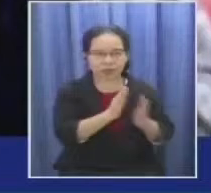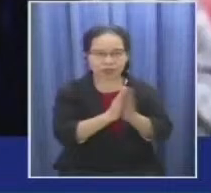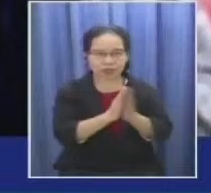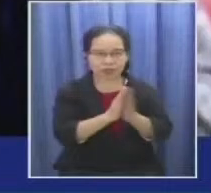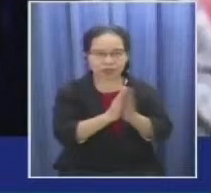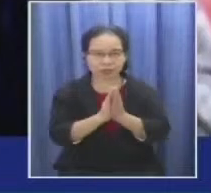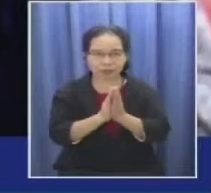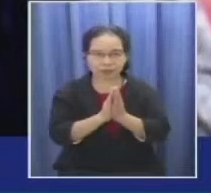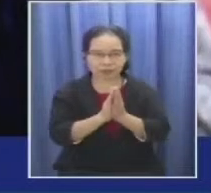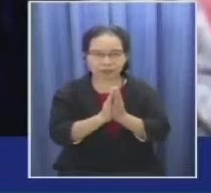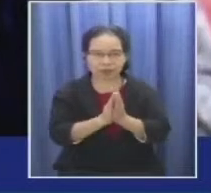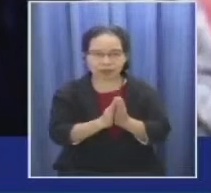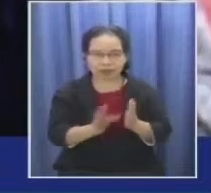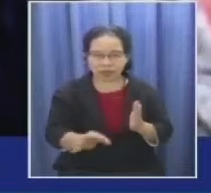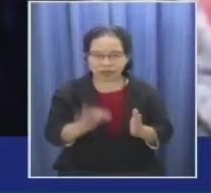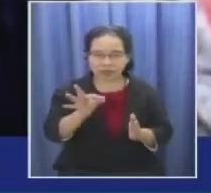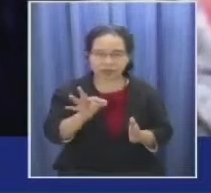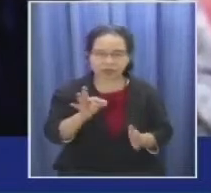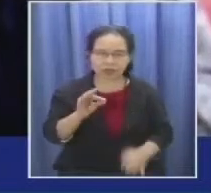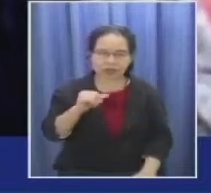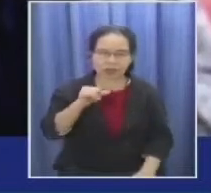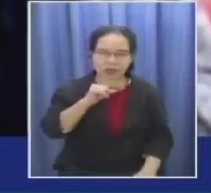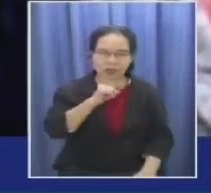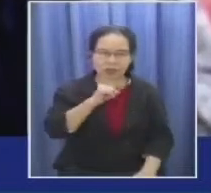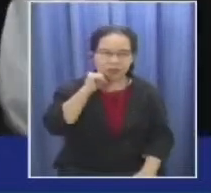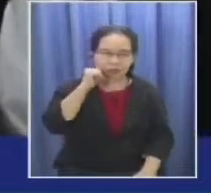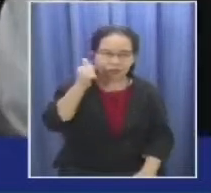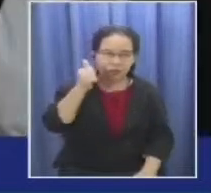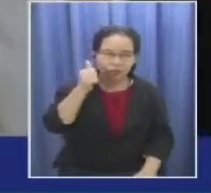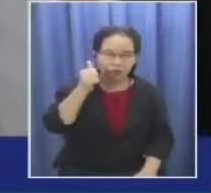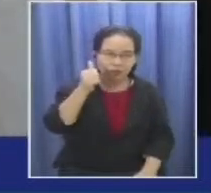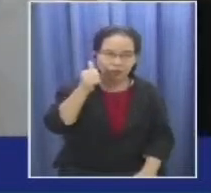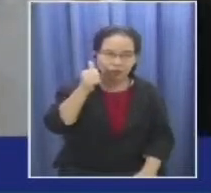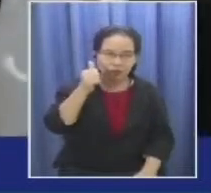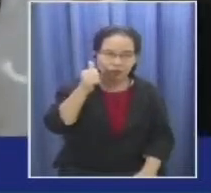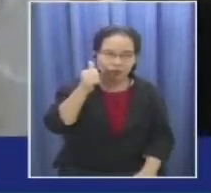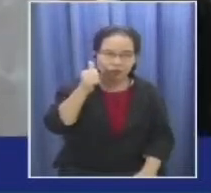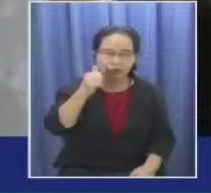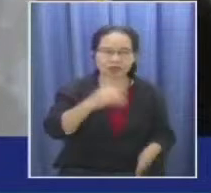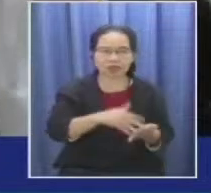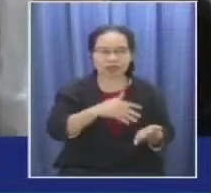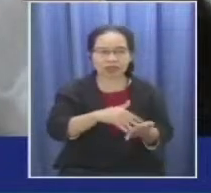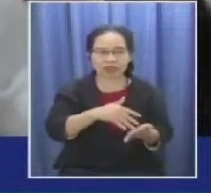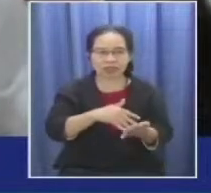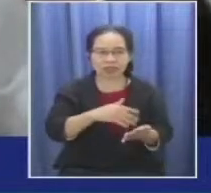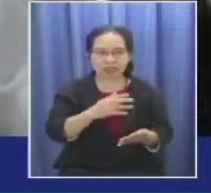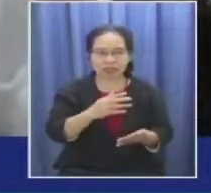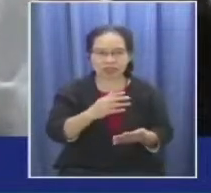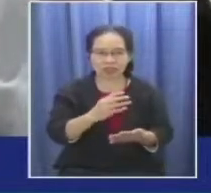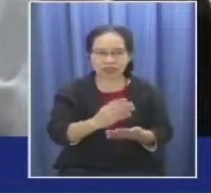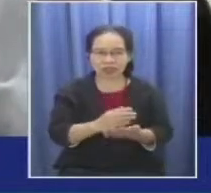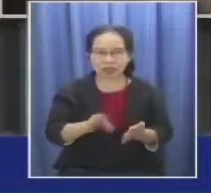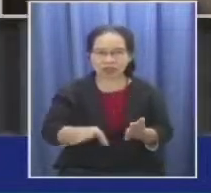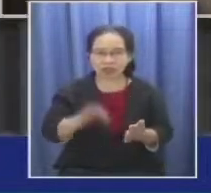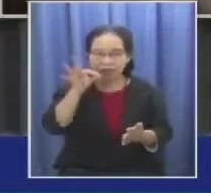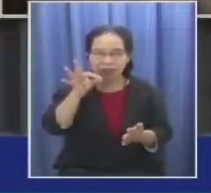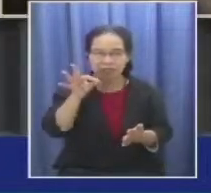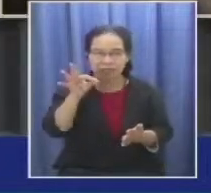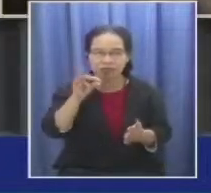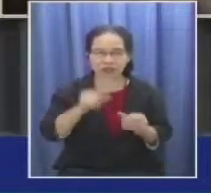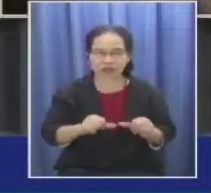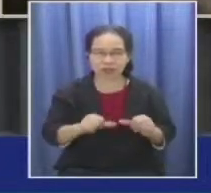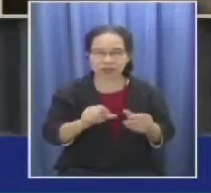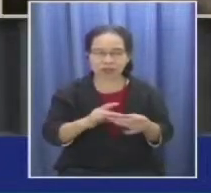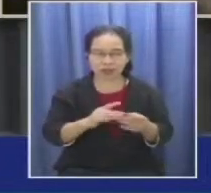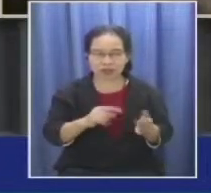ma bɔ nkrɔfo dua tɛkyerɛ ma bi wɔ hɔ no ma di atoro mo ma yɛ mfa yɛ tɛkyerɛ ma nyɛ saa ne o mai anya sa wo Nyankopɔn